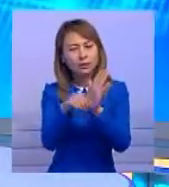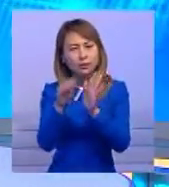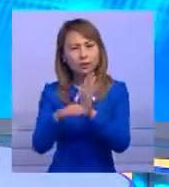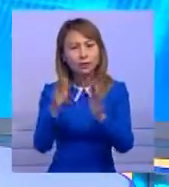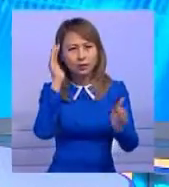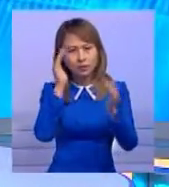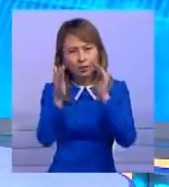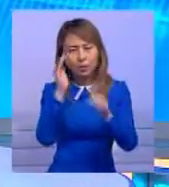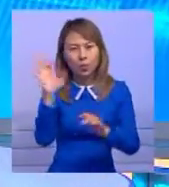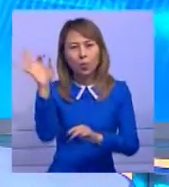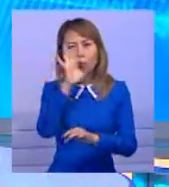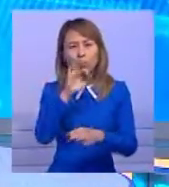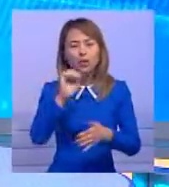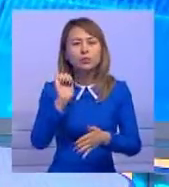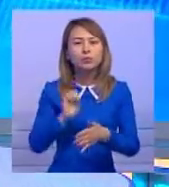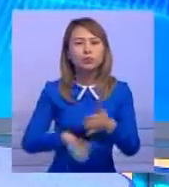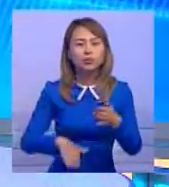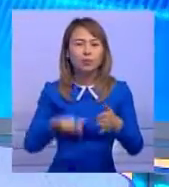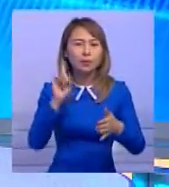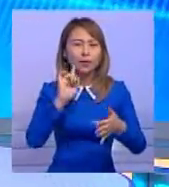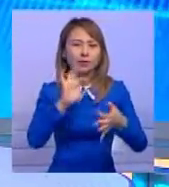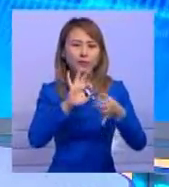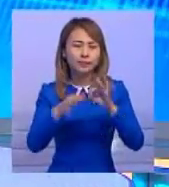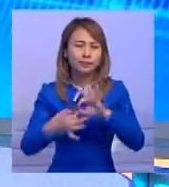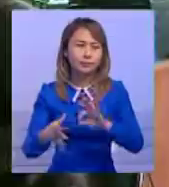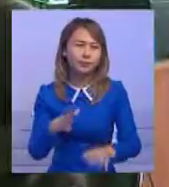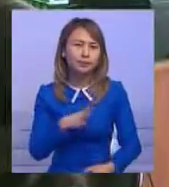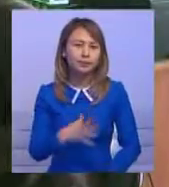жемқорлық тәуекелдерінің себеп салдарын зерделепті.